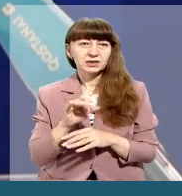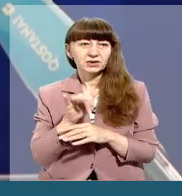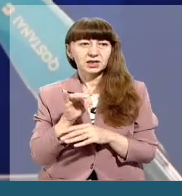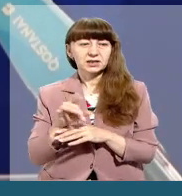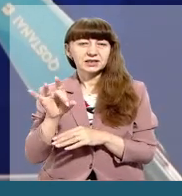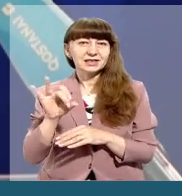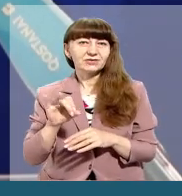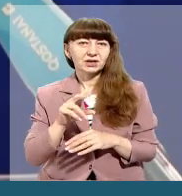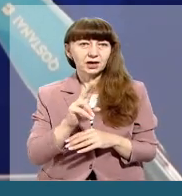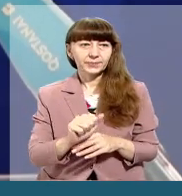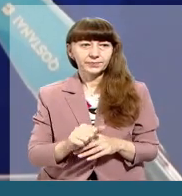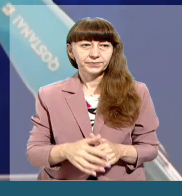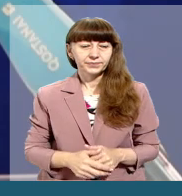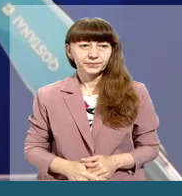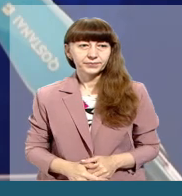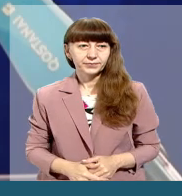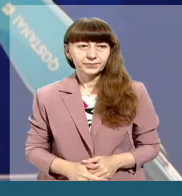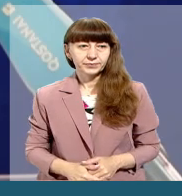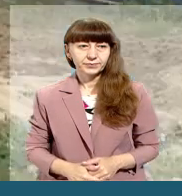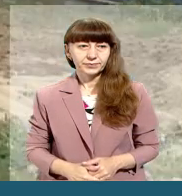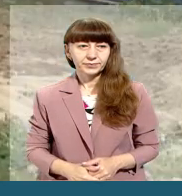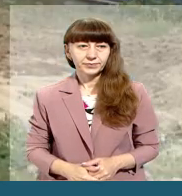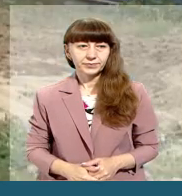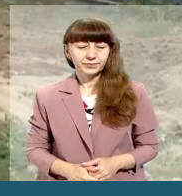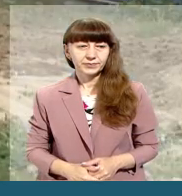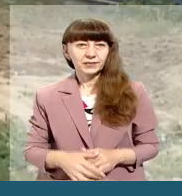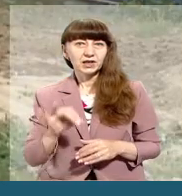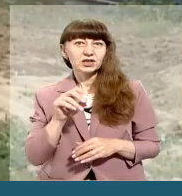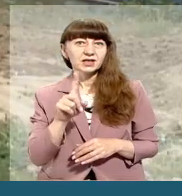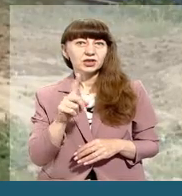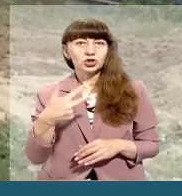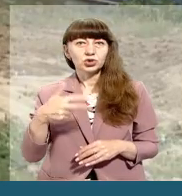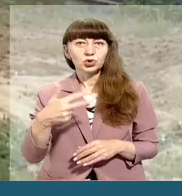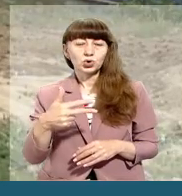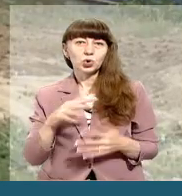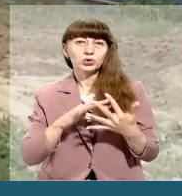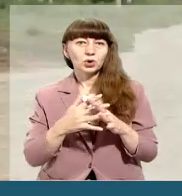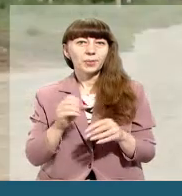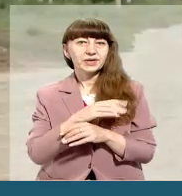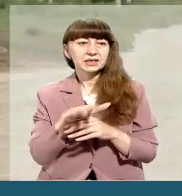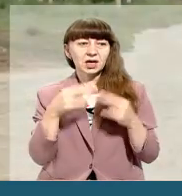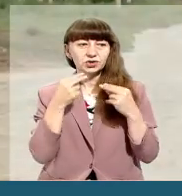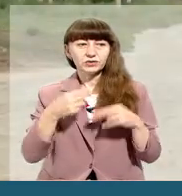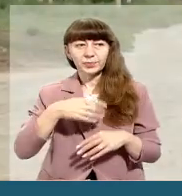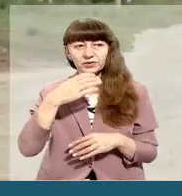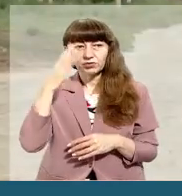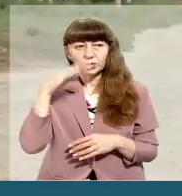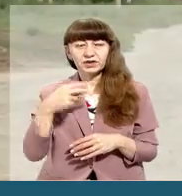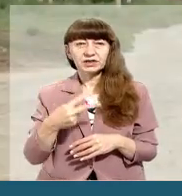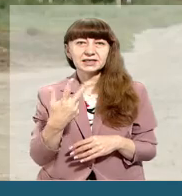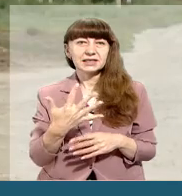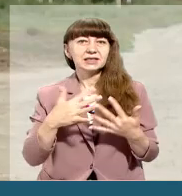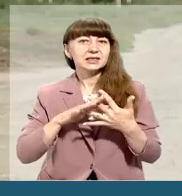Мы в этом году уже будем достигнуты. Из 33 населенных пунктов обеспечены качественной питьевой водой